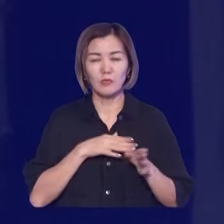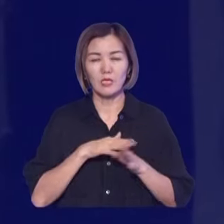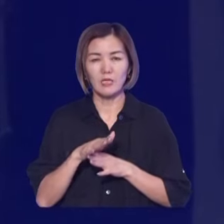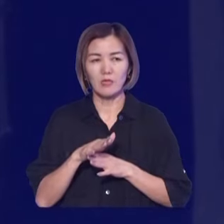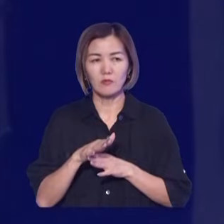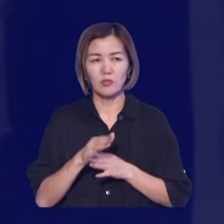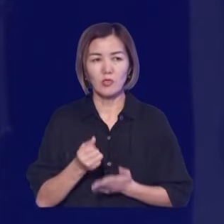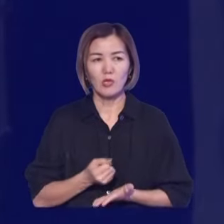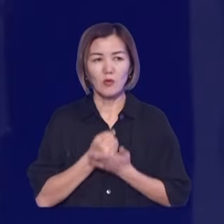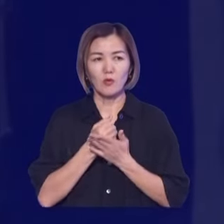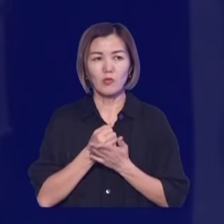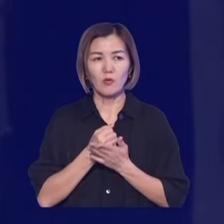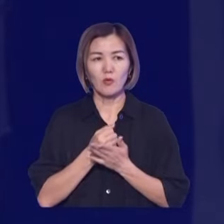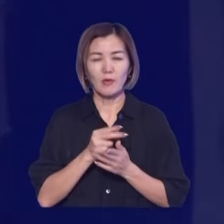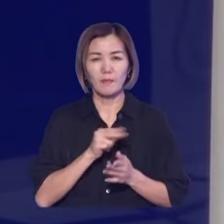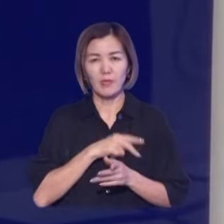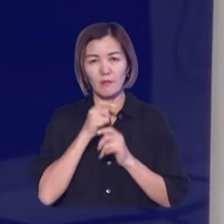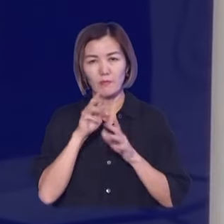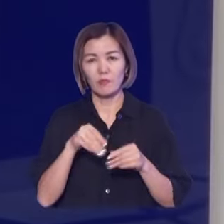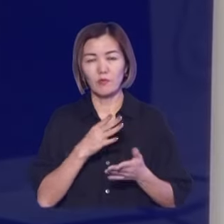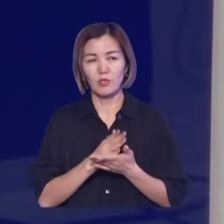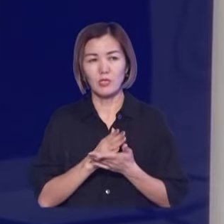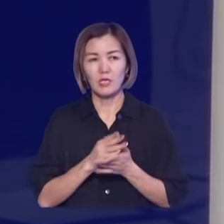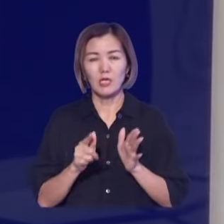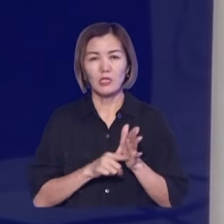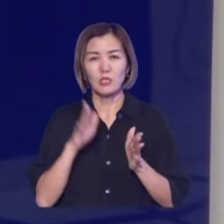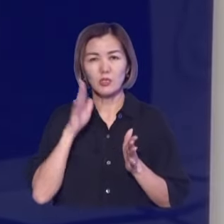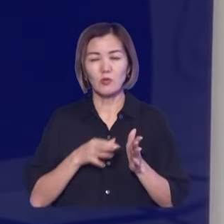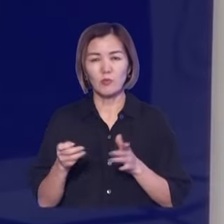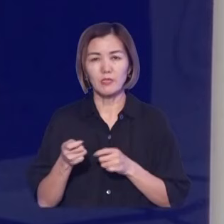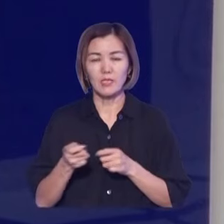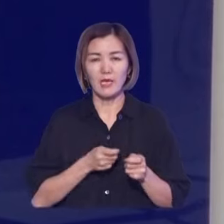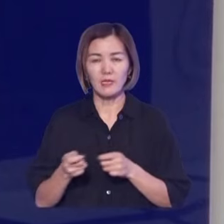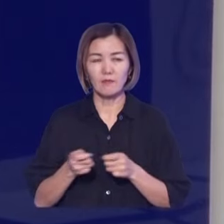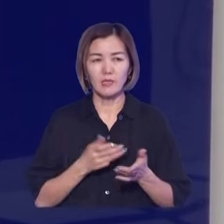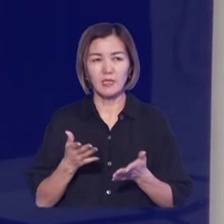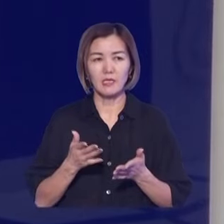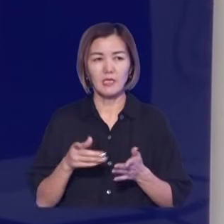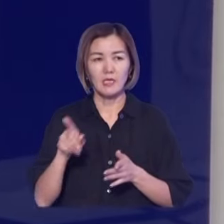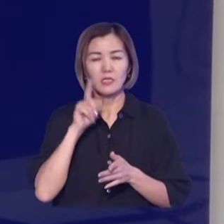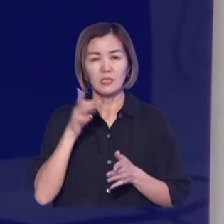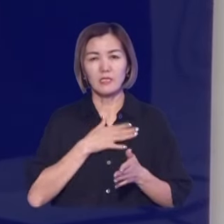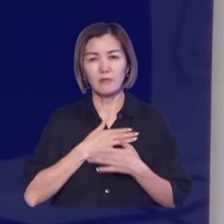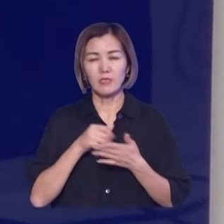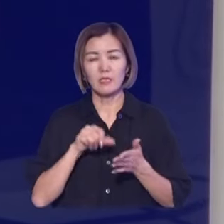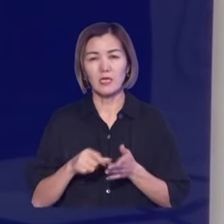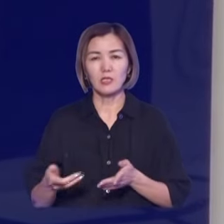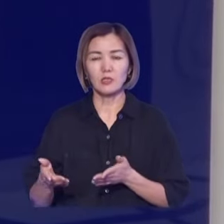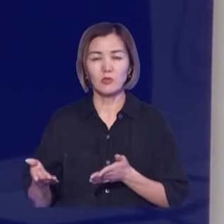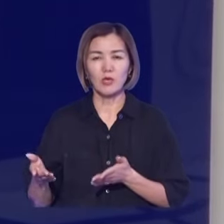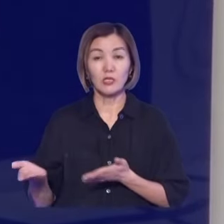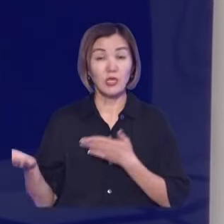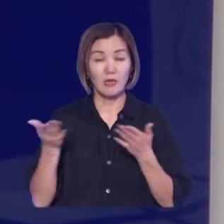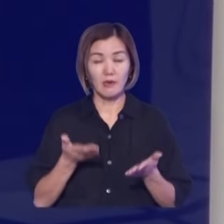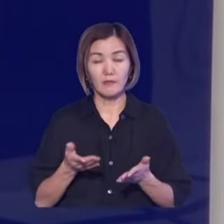жастарды қолдауға арналған премия болып отыр. Жетісу облысының әкімдігі ретінде өңірдің жастарын белсенді қатысуға шақырамыз. Себебі